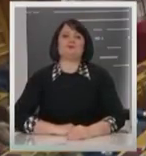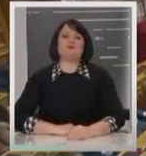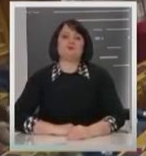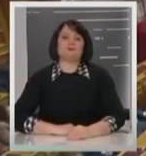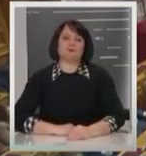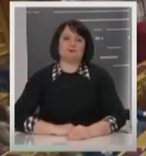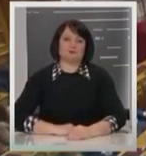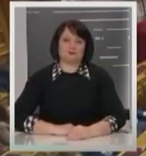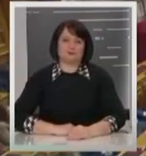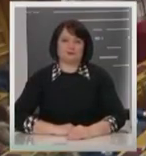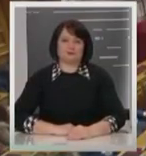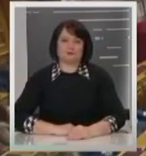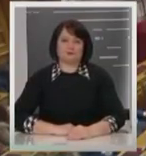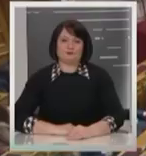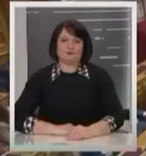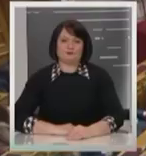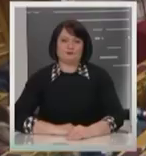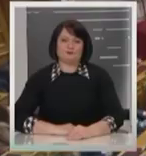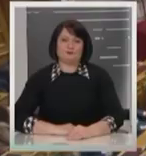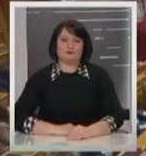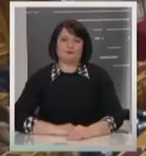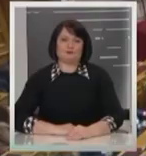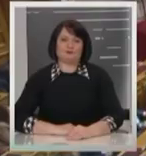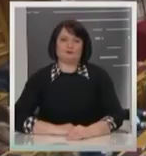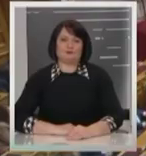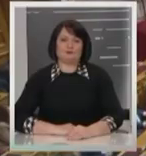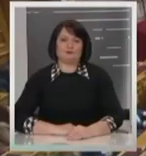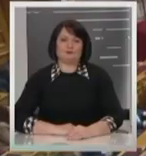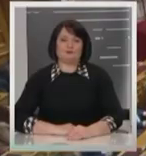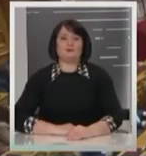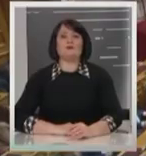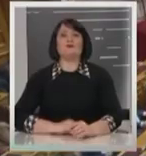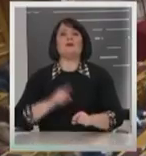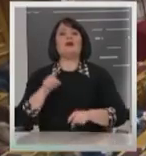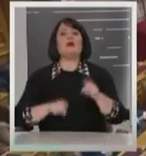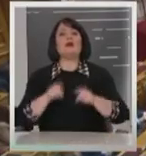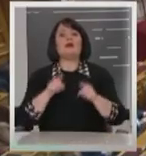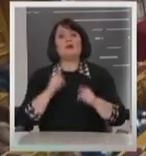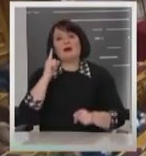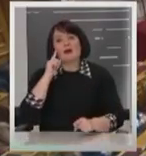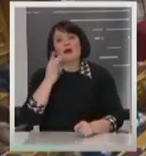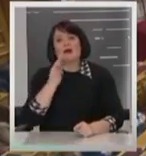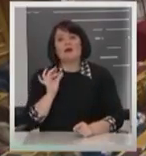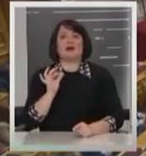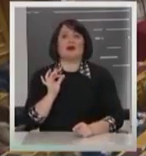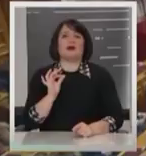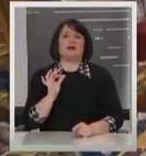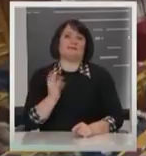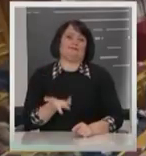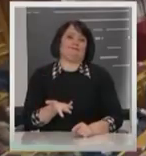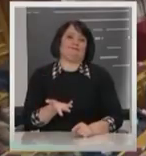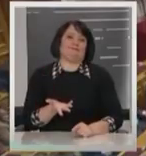Ναι. Παρακαλώ. Ύστερα... Ύστερα... Ίσως κάποιοι από εσάς δεν έχετε την ευκαιρία να συμμετέχετε σε άλλη ύστερα θα... Το